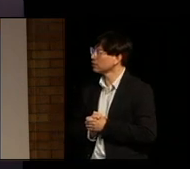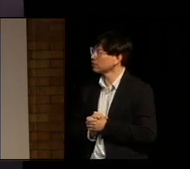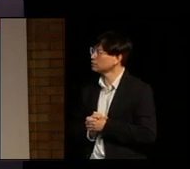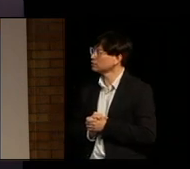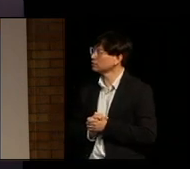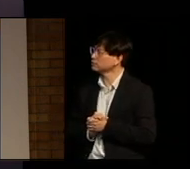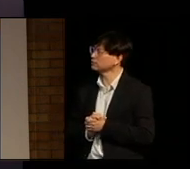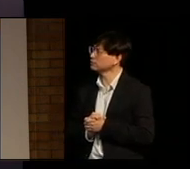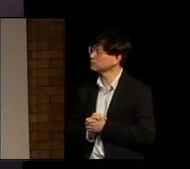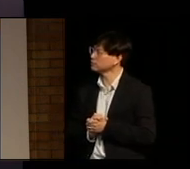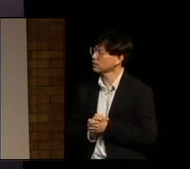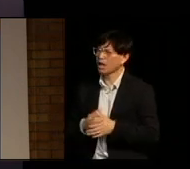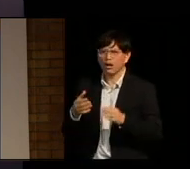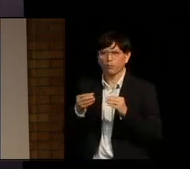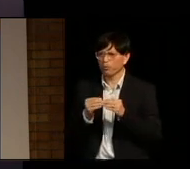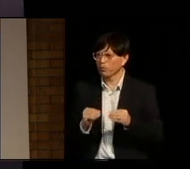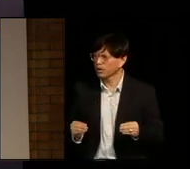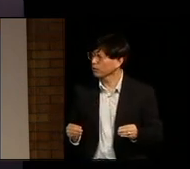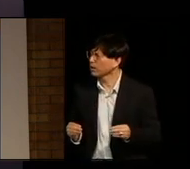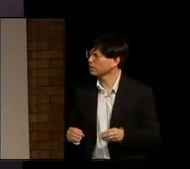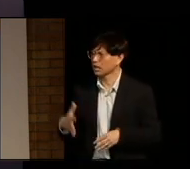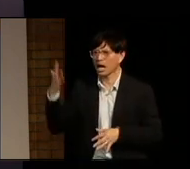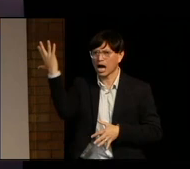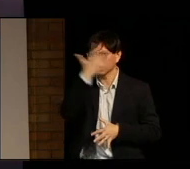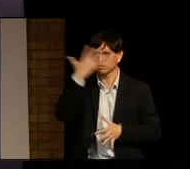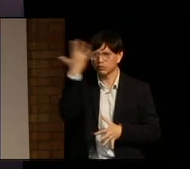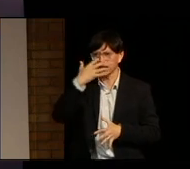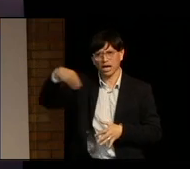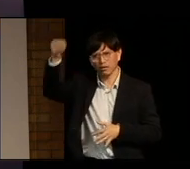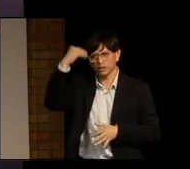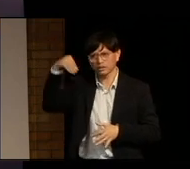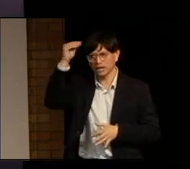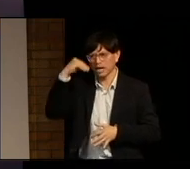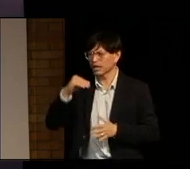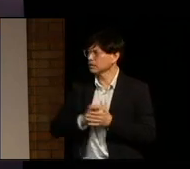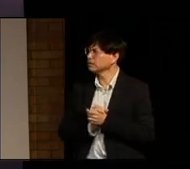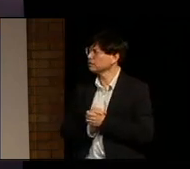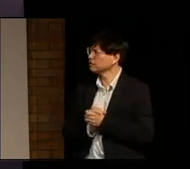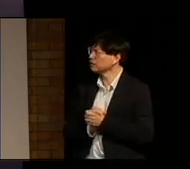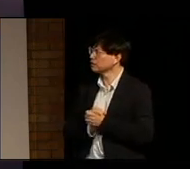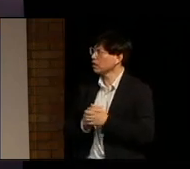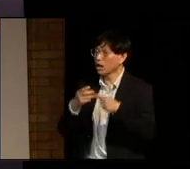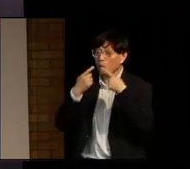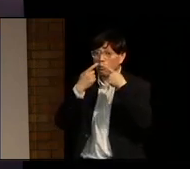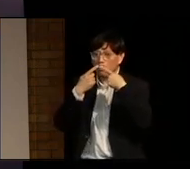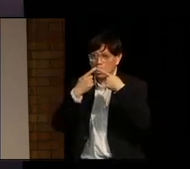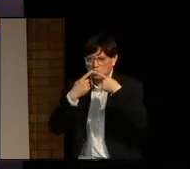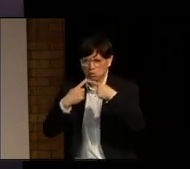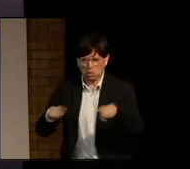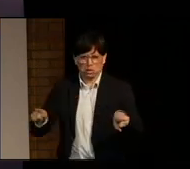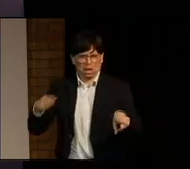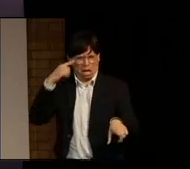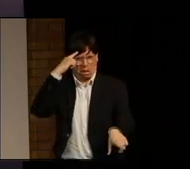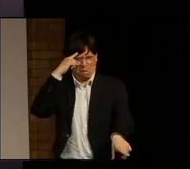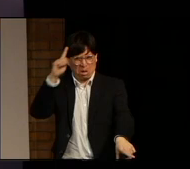perfezionarci a fare qualcosa sarebbe sbagliato pensarla così no Oppure per Diventare esperti in qualche